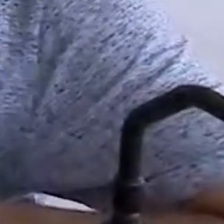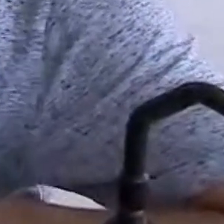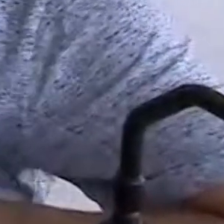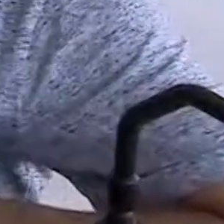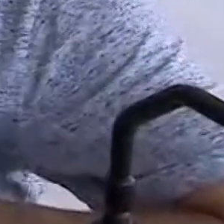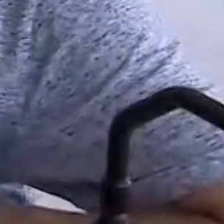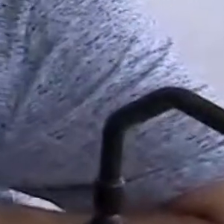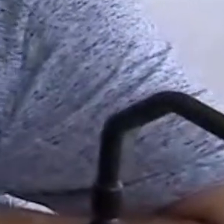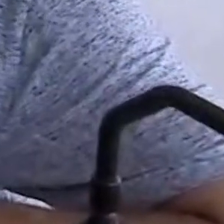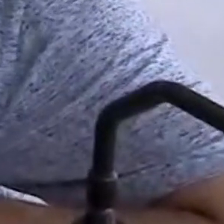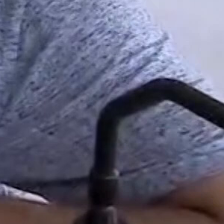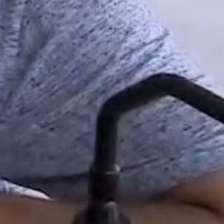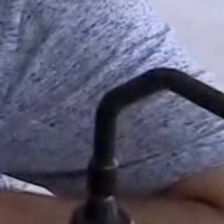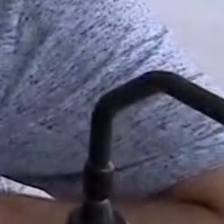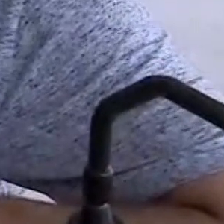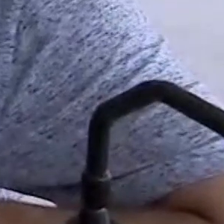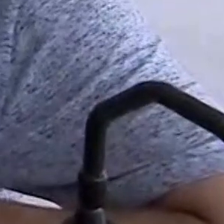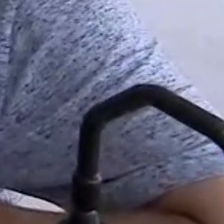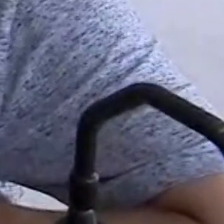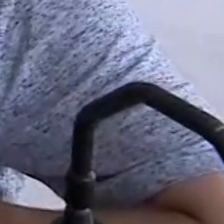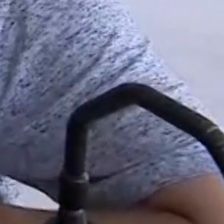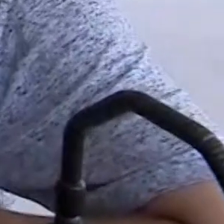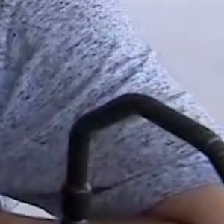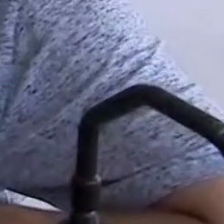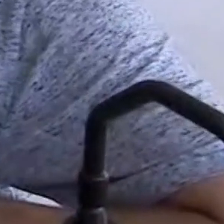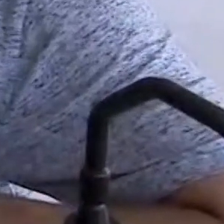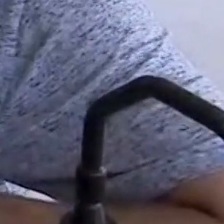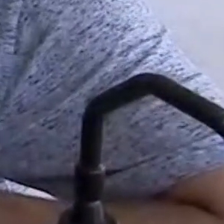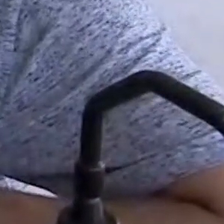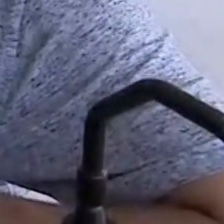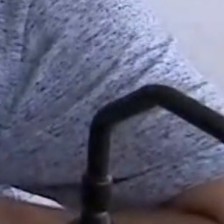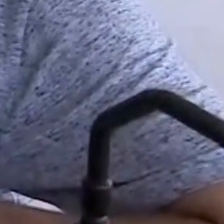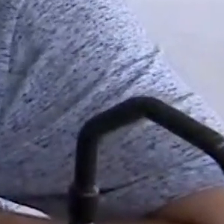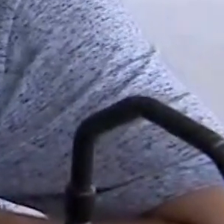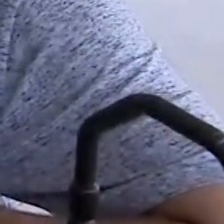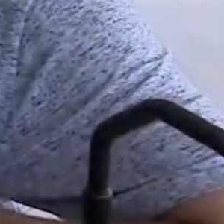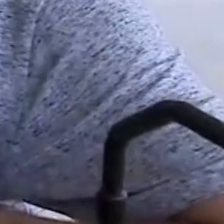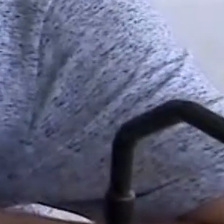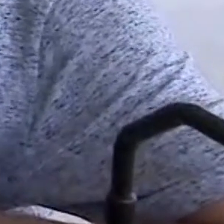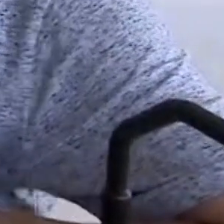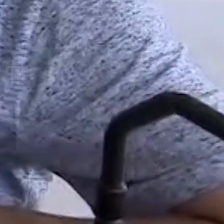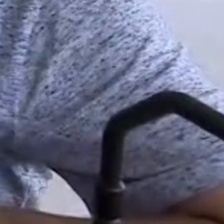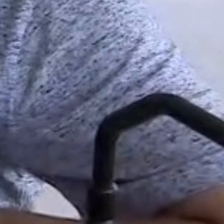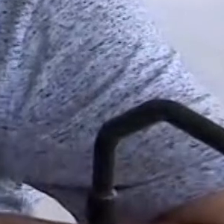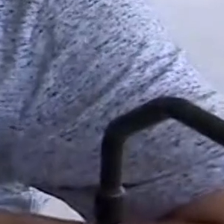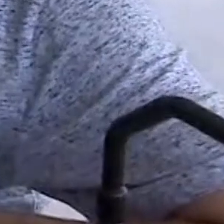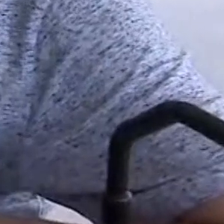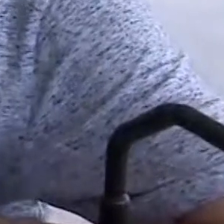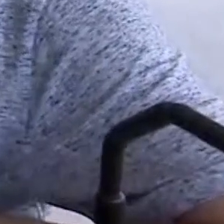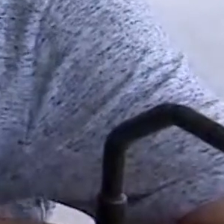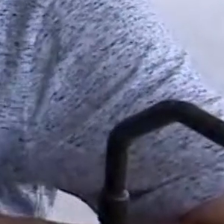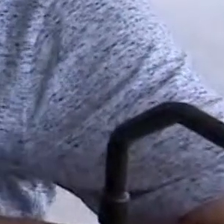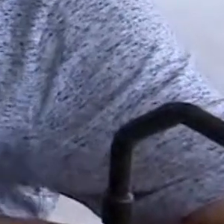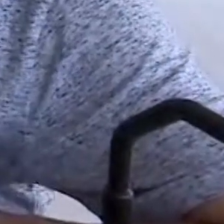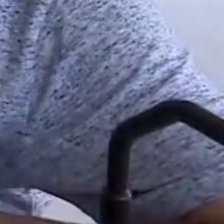Lise sondasın. Eyvallah. Teşekkür ediyoruz sana da. Peki buradan çok kısa yayını bitirmek üzereyiz. Hızlıca genç